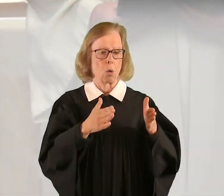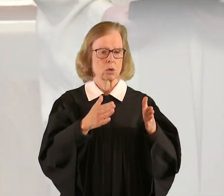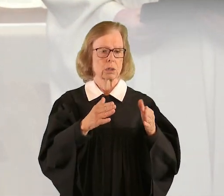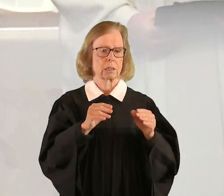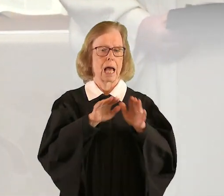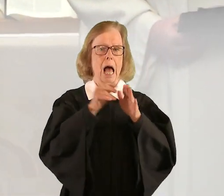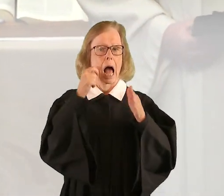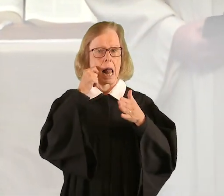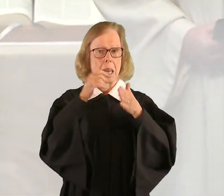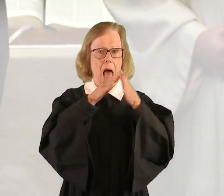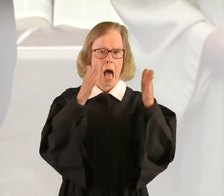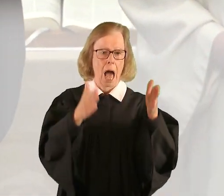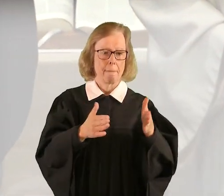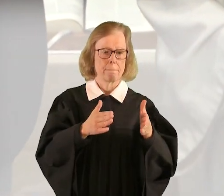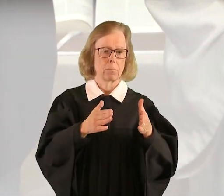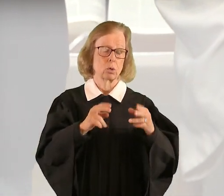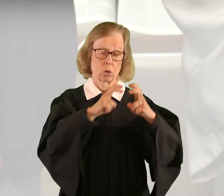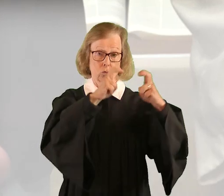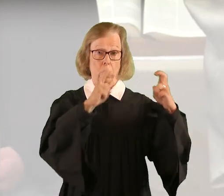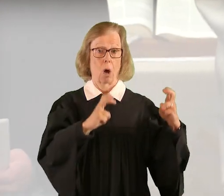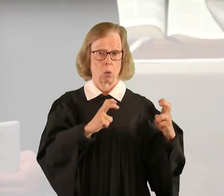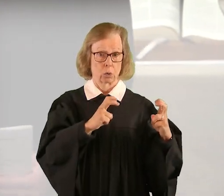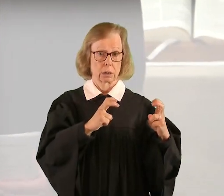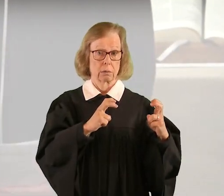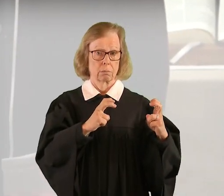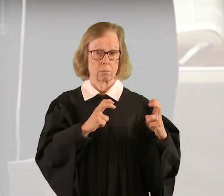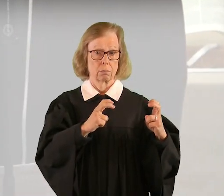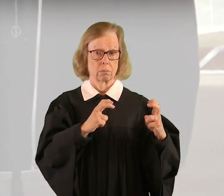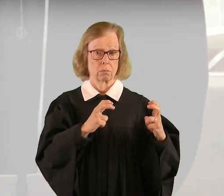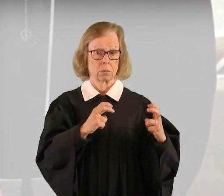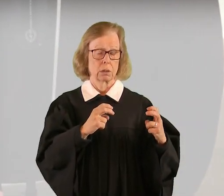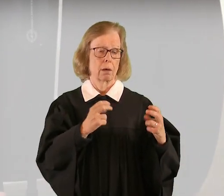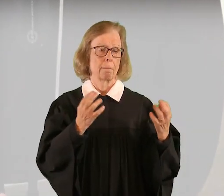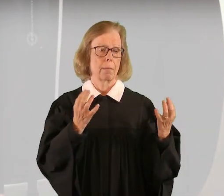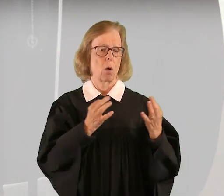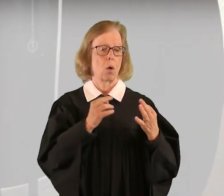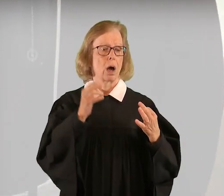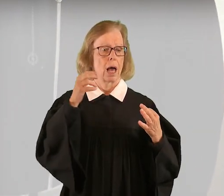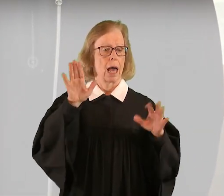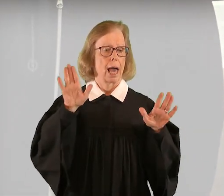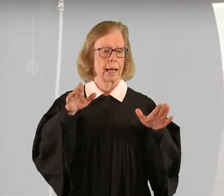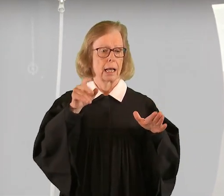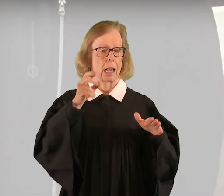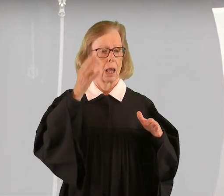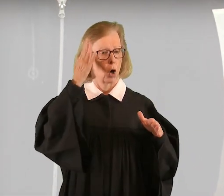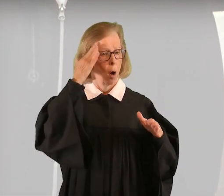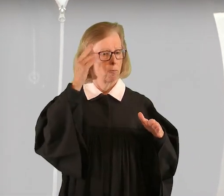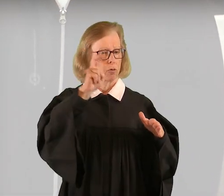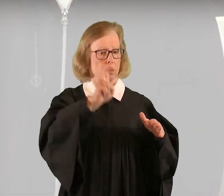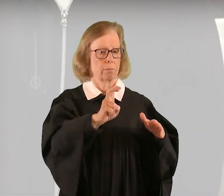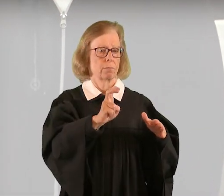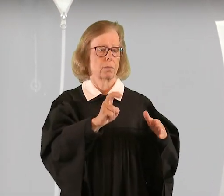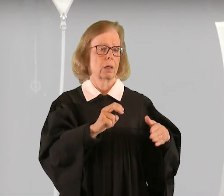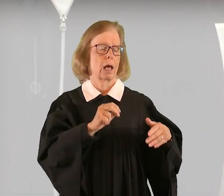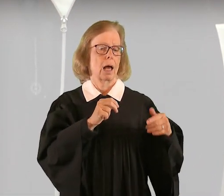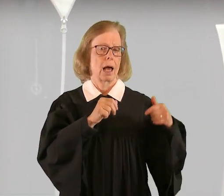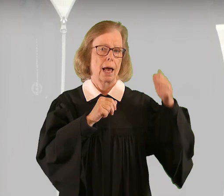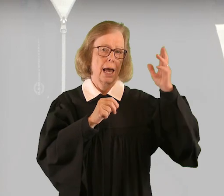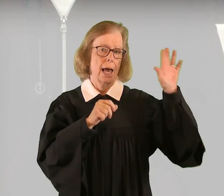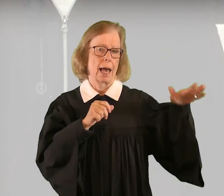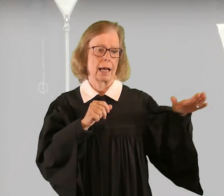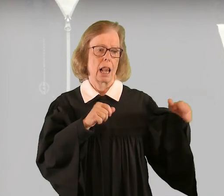Heimen und zu Hause. Ein Engel am Kopfende für jeden und einen am